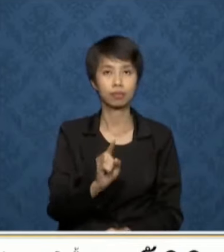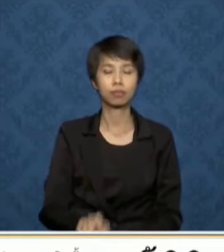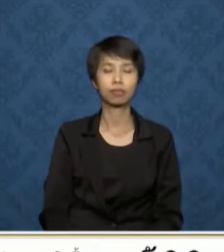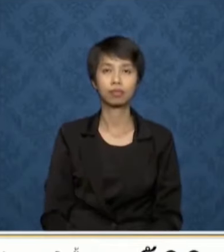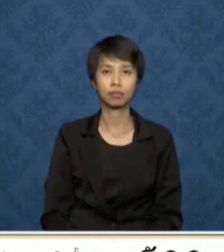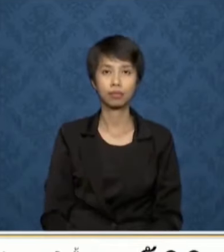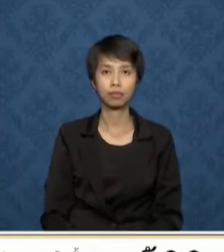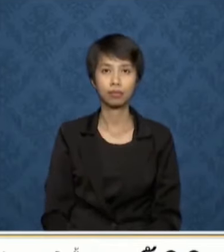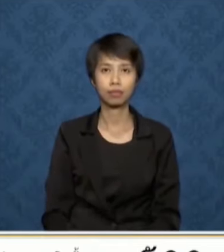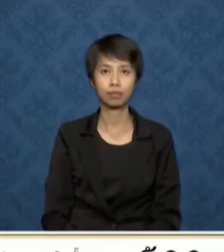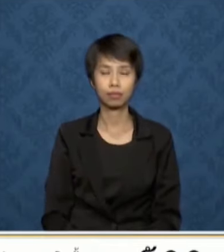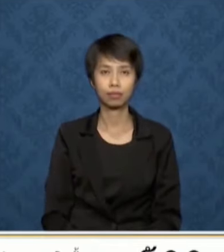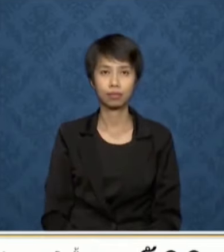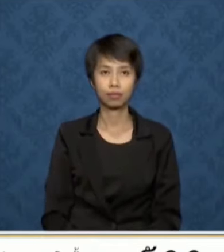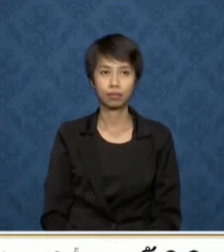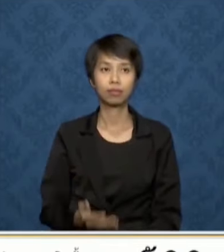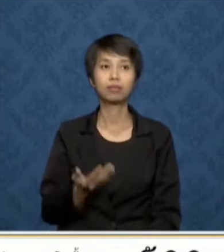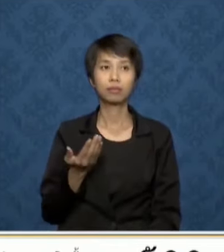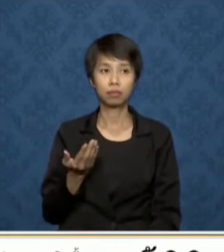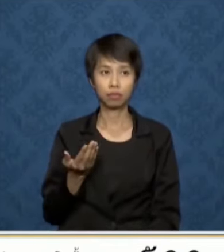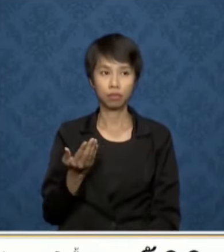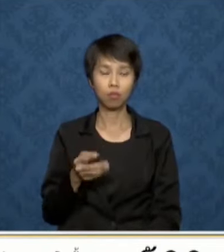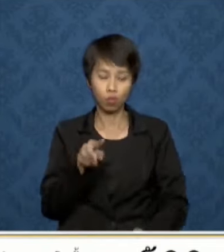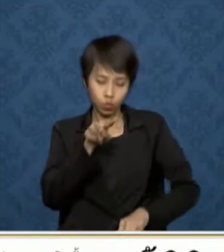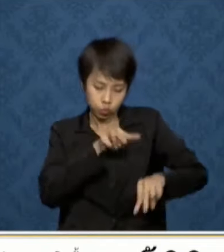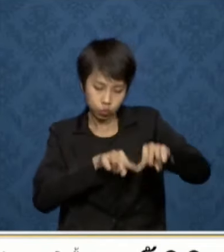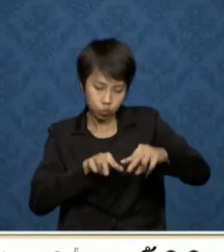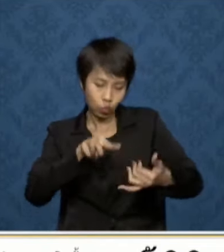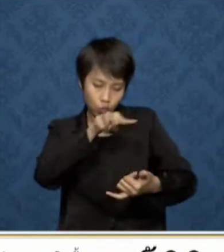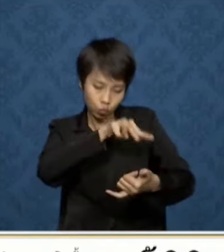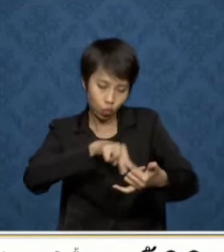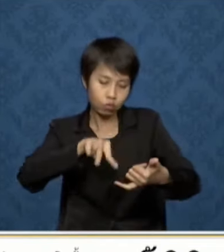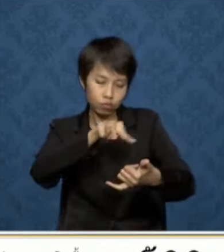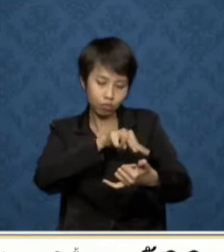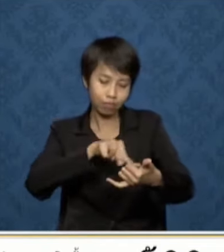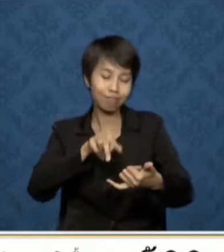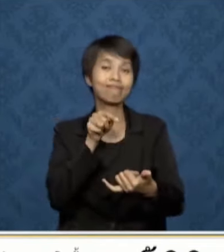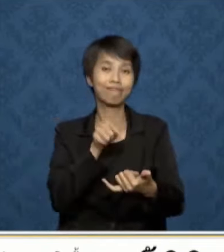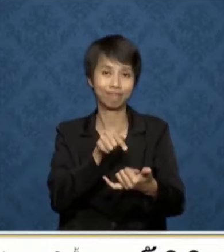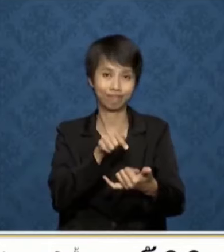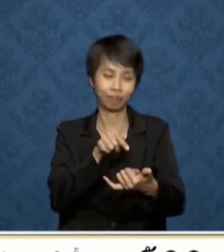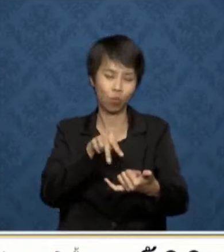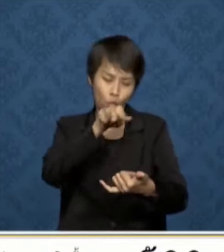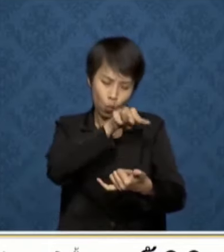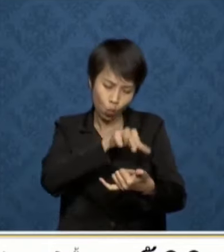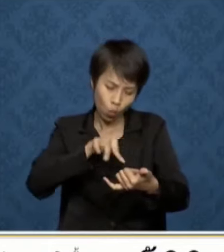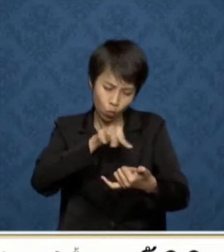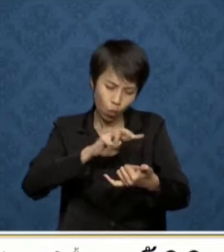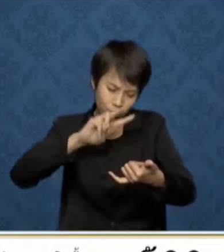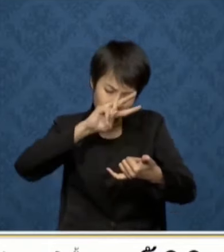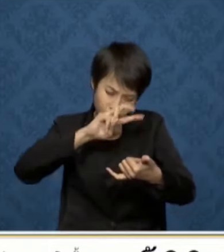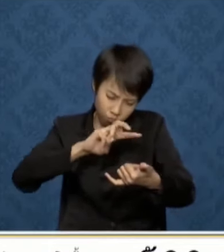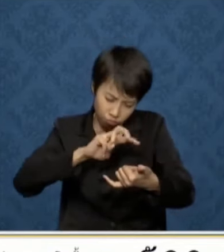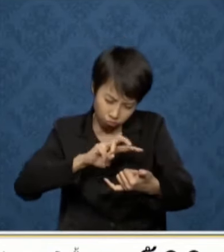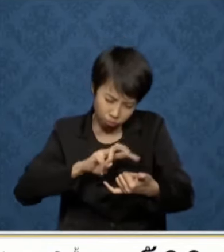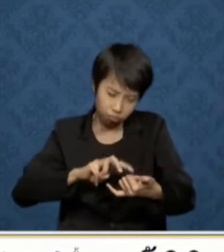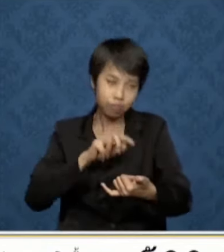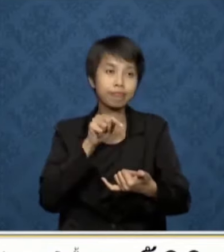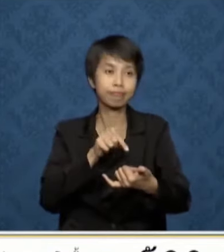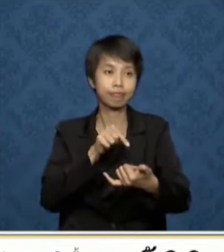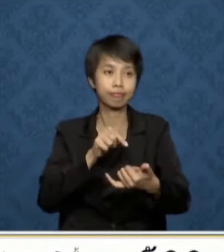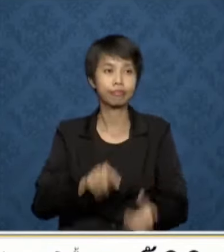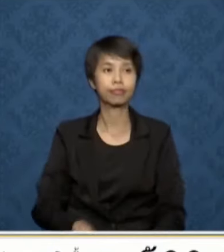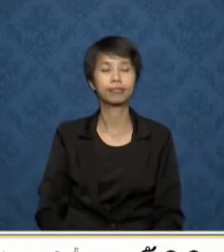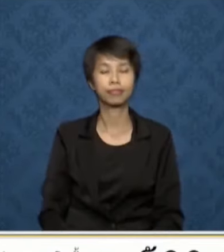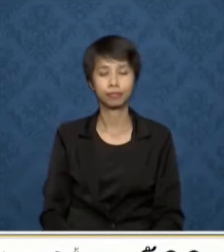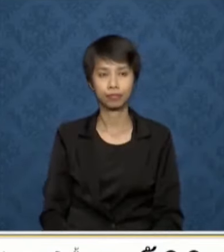สลถไปครับเรากตองตรวจสบคนเพิ่มเติม ถมาทานครับตรวจสบคนเพิ่มเติม เราเนี่ยอัี้เบืองต้